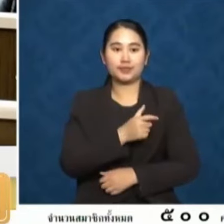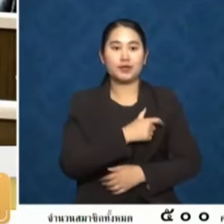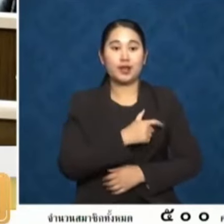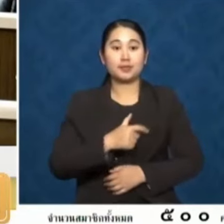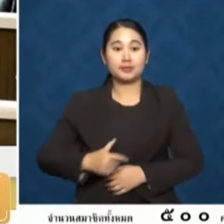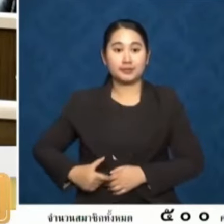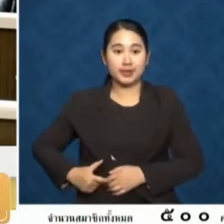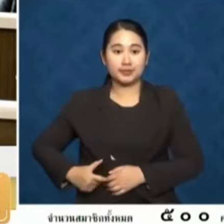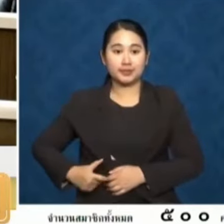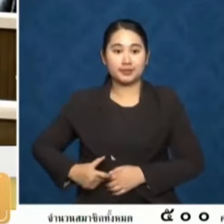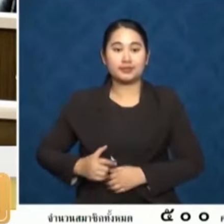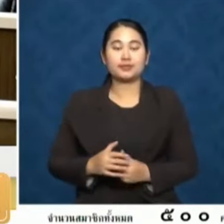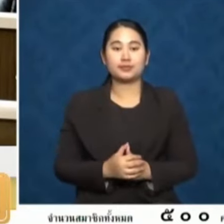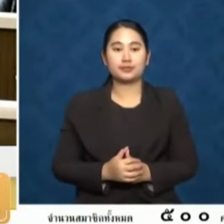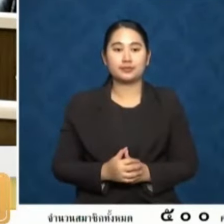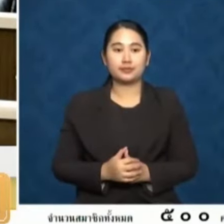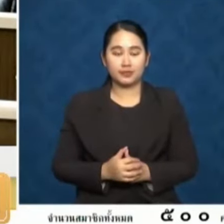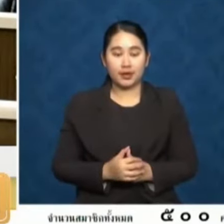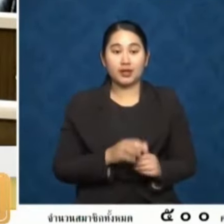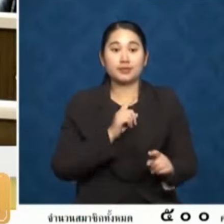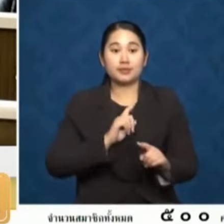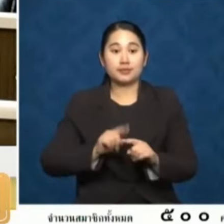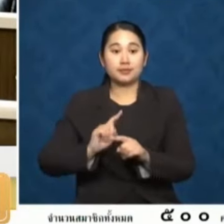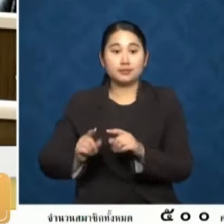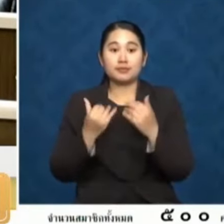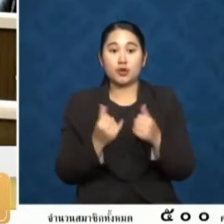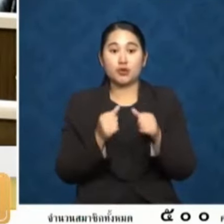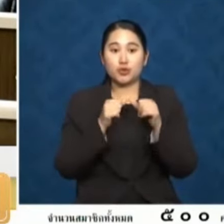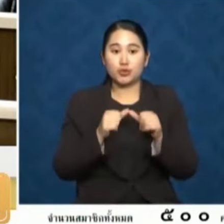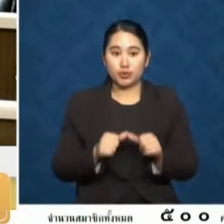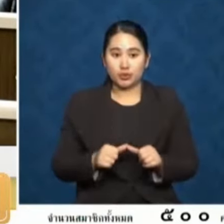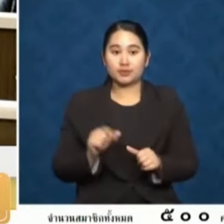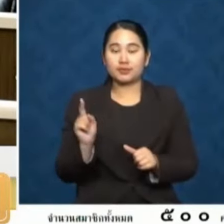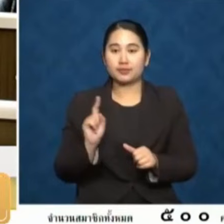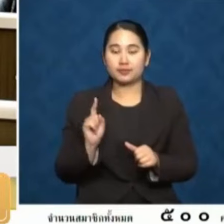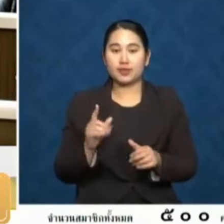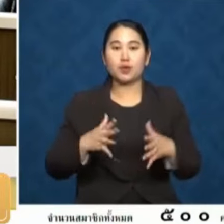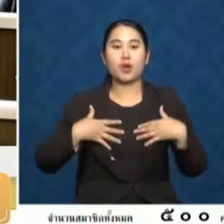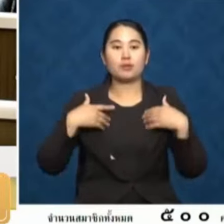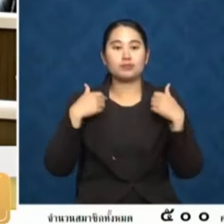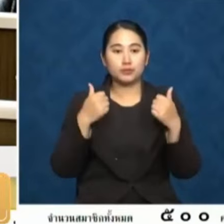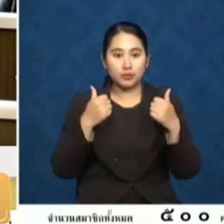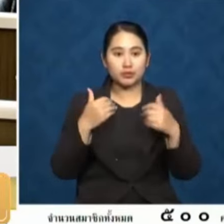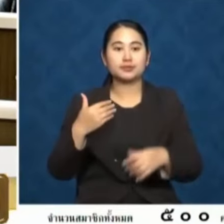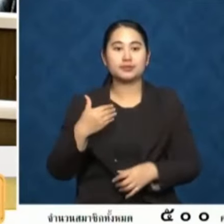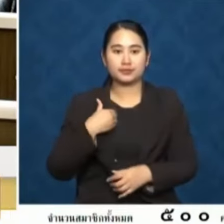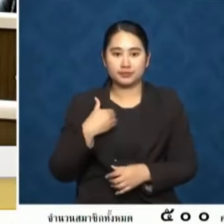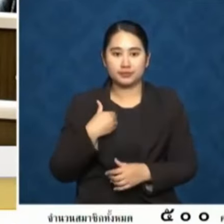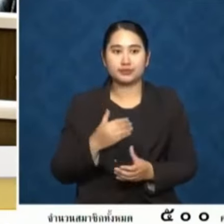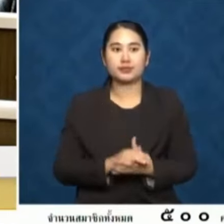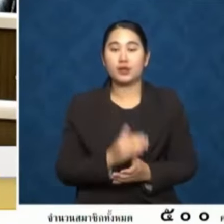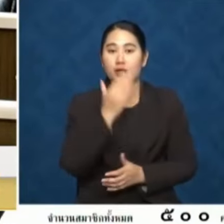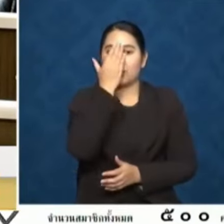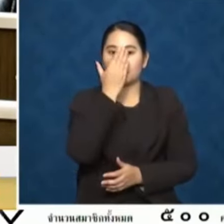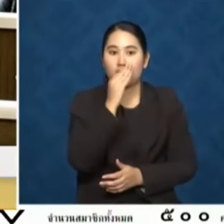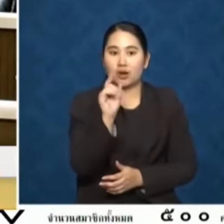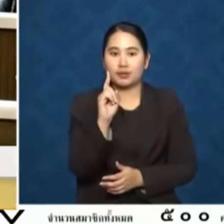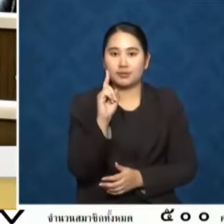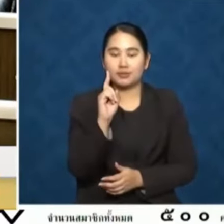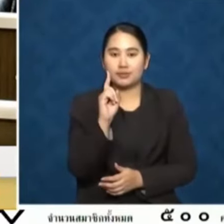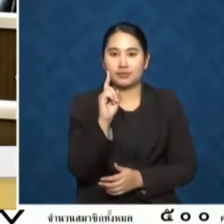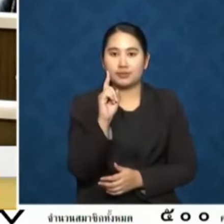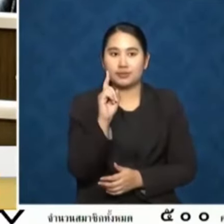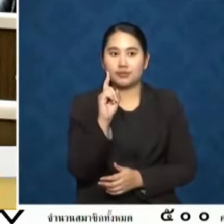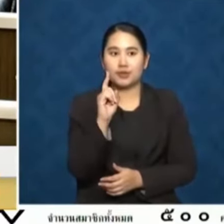ากษัตริย์สิ่งหนึ่งต่างๆที่พวกเราอยู่กันทุกวันนี้มีความสุขเพราะบรร